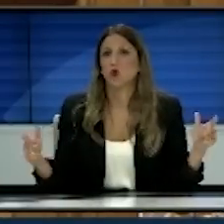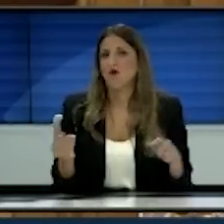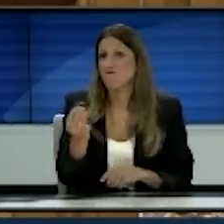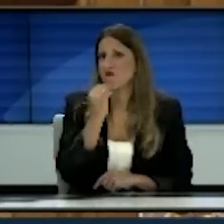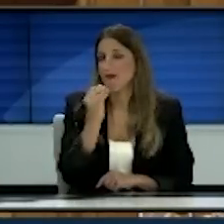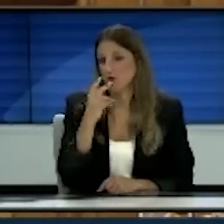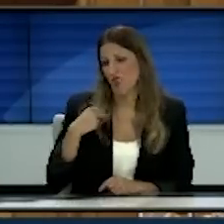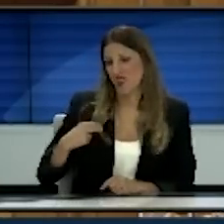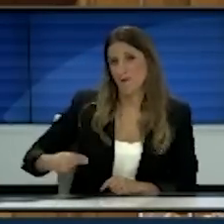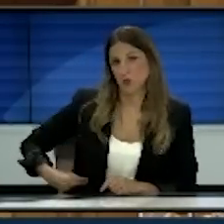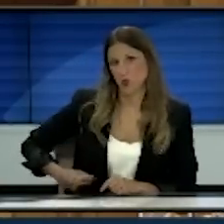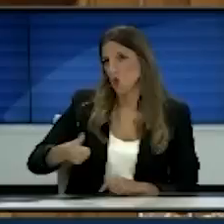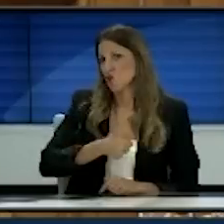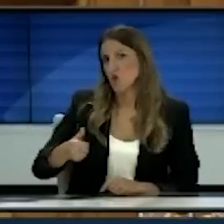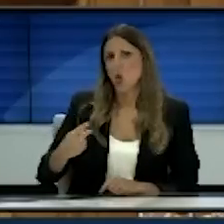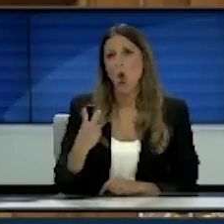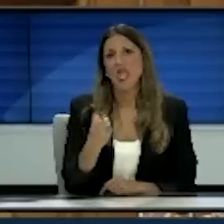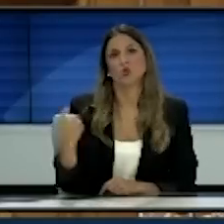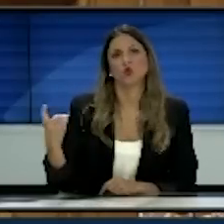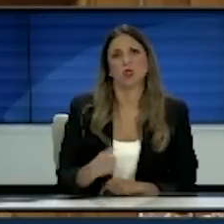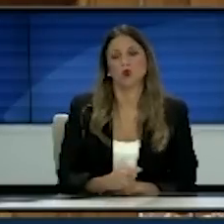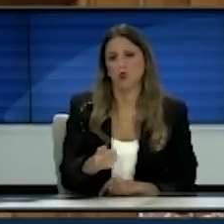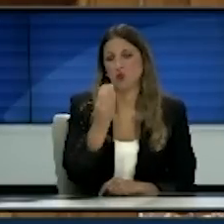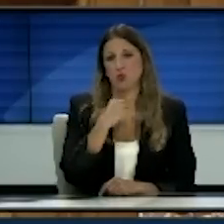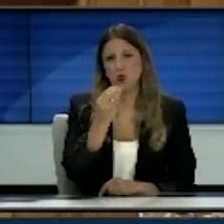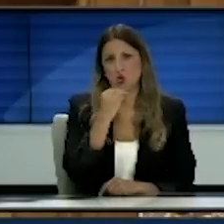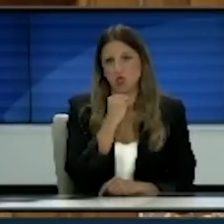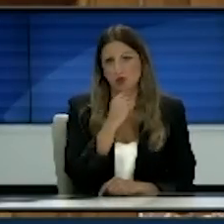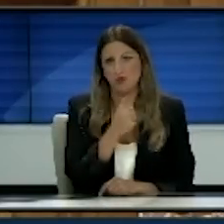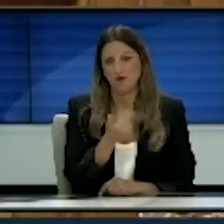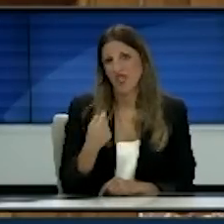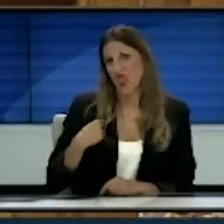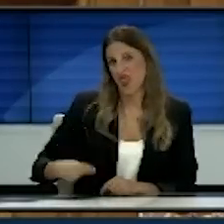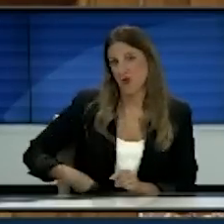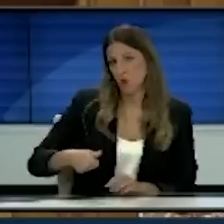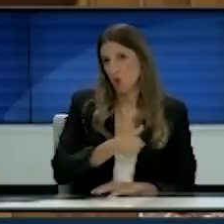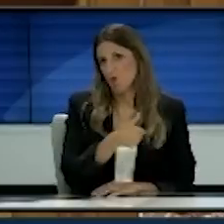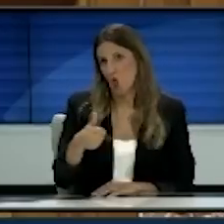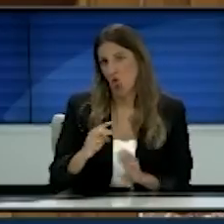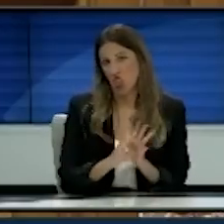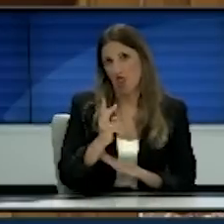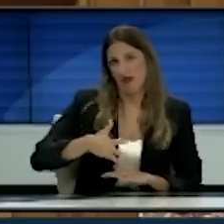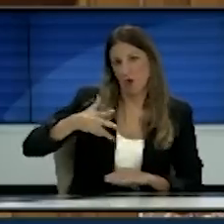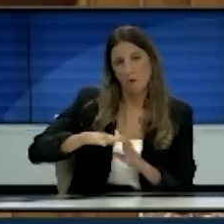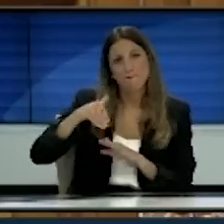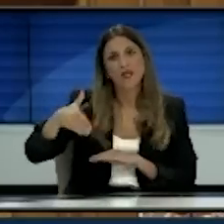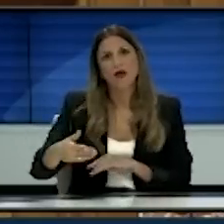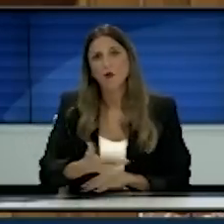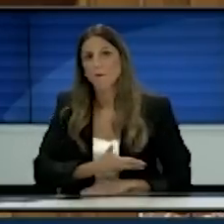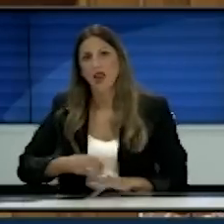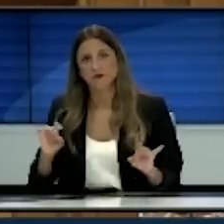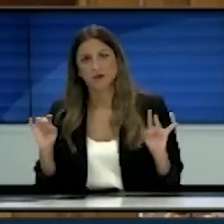στην πρωτοβάθμια εκπαίδευση. Λες και τα παιδιά πεινάνε μόνο μέχρι την ηλικία των 12 χρόνων.